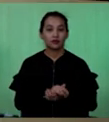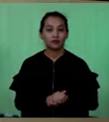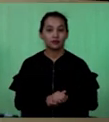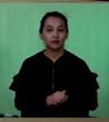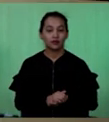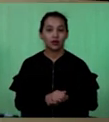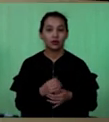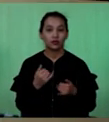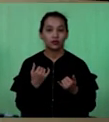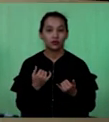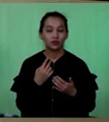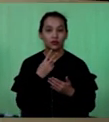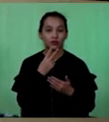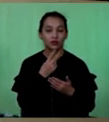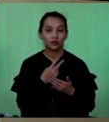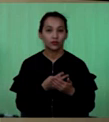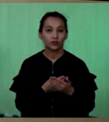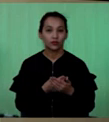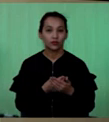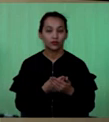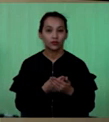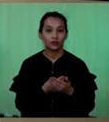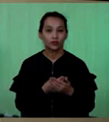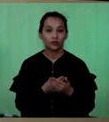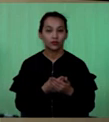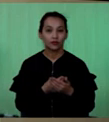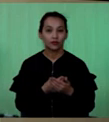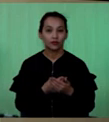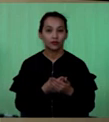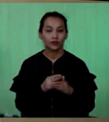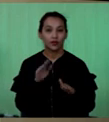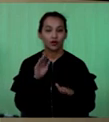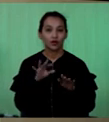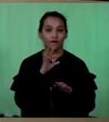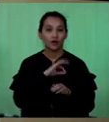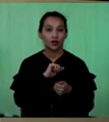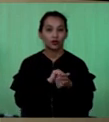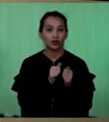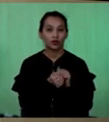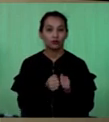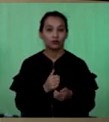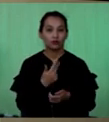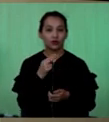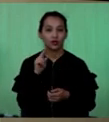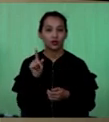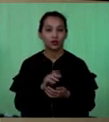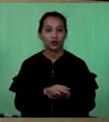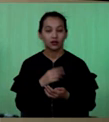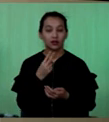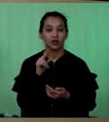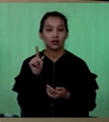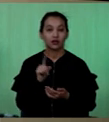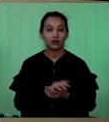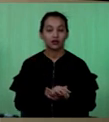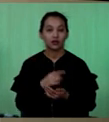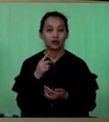Ana endi bu yerda sizlarga tarozida qo'llaniladigan toshlar ko'rsatilgan. 3 kilogramlik, 2